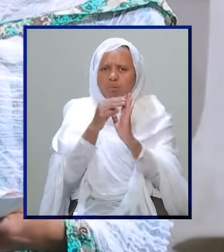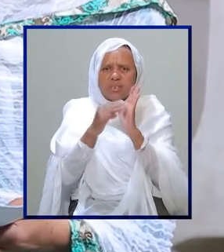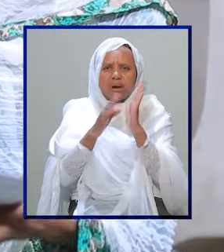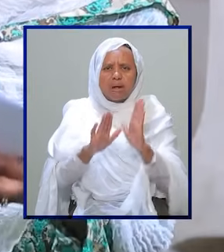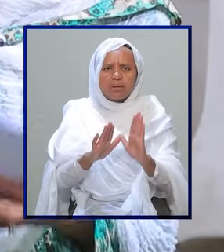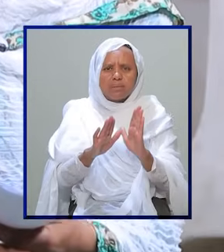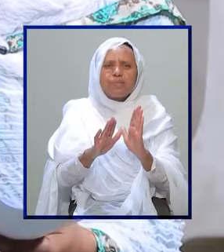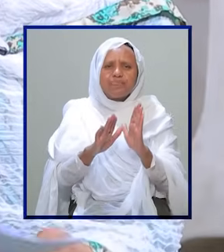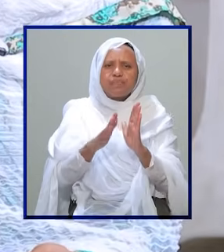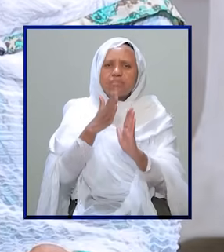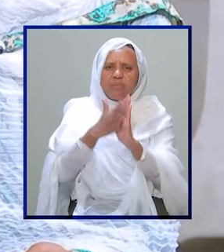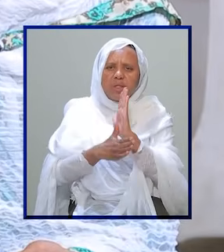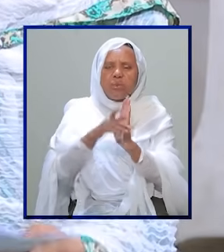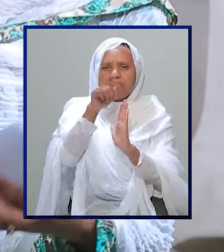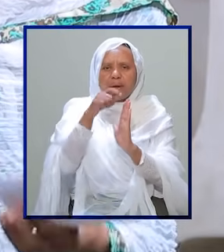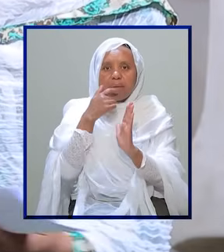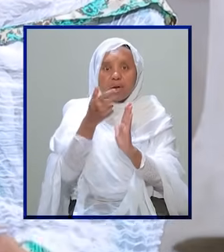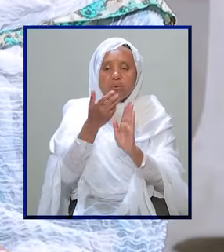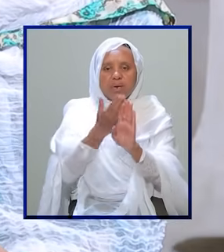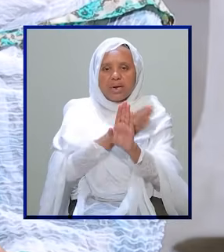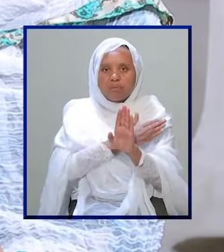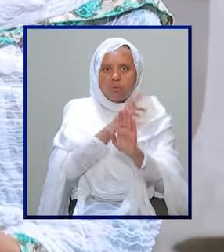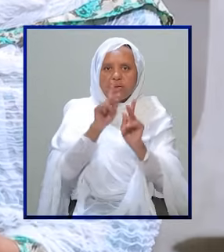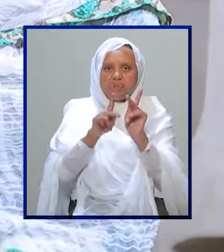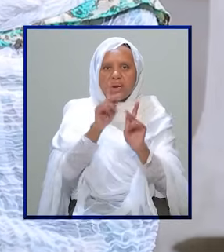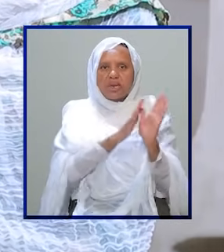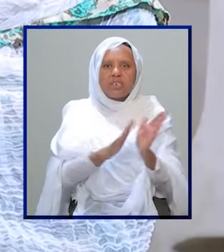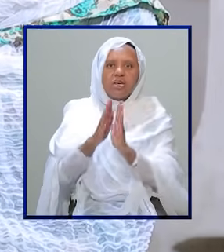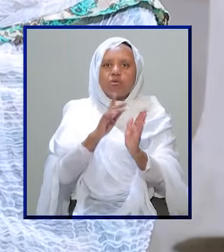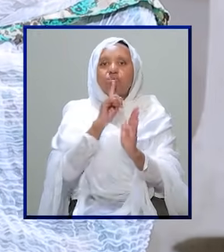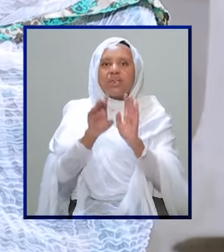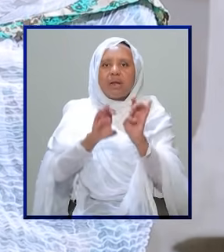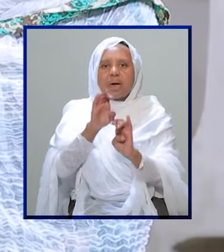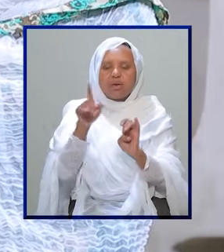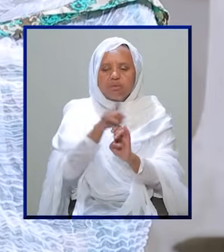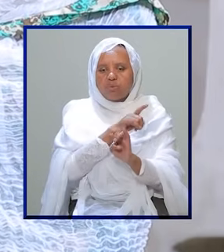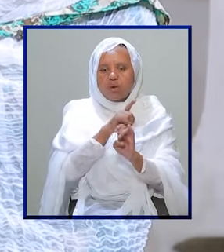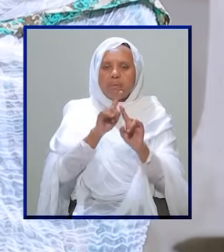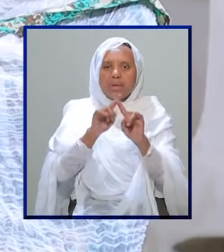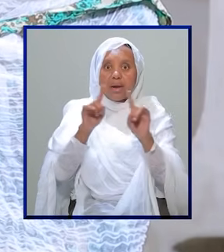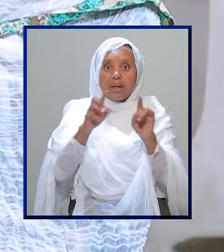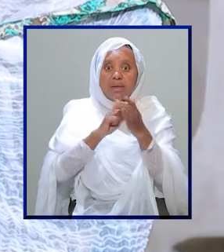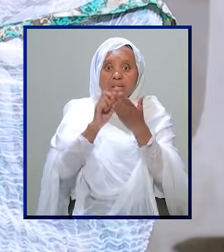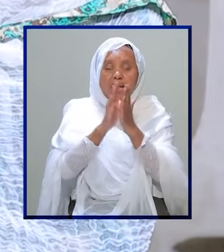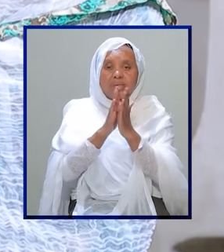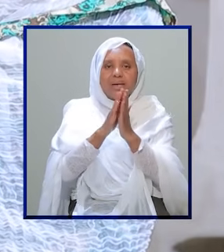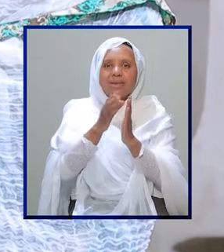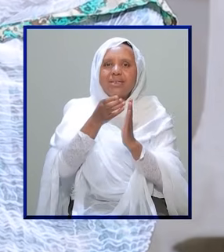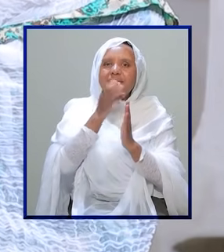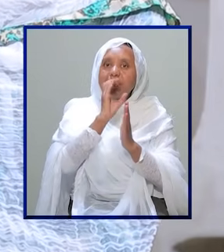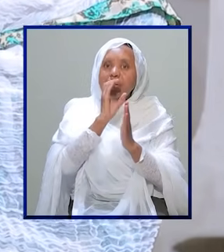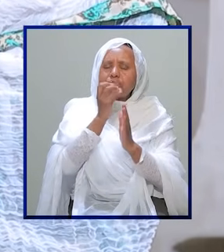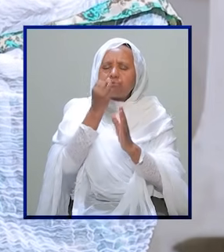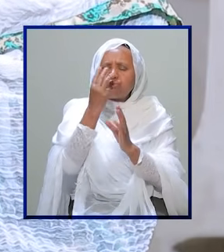በስርዓት ልንከውን የሚገባው የሚለውን ቀድሞ ምእመናን እንዲዘጋጁበት ለማድረግ ስለሆነ፣ በተለይም ቅዳሴ ጸበል ላይ